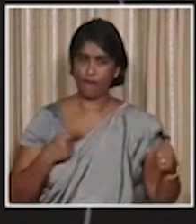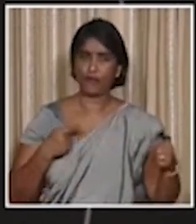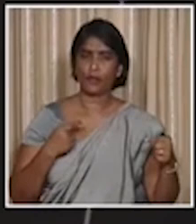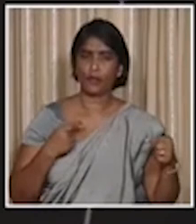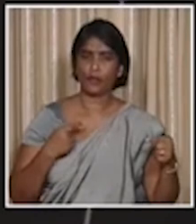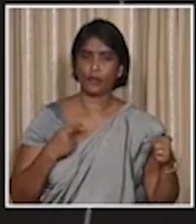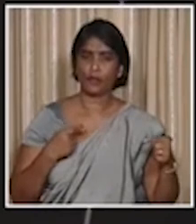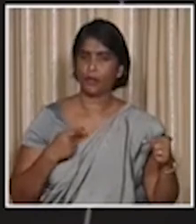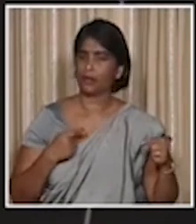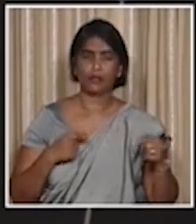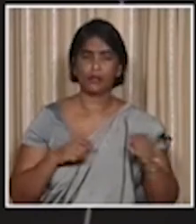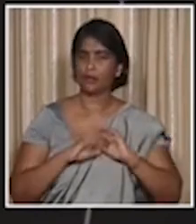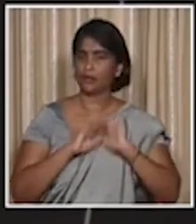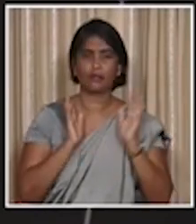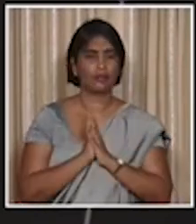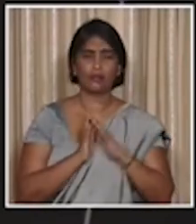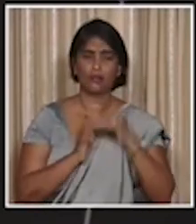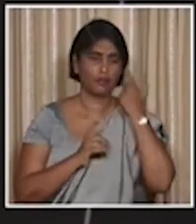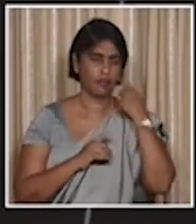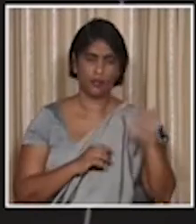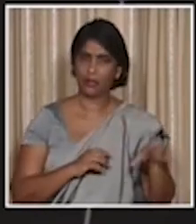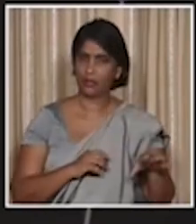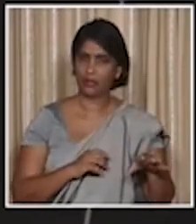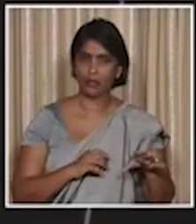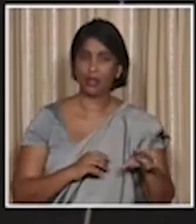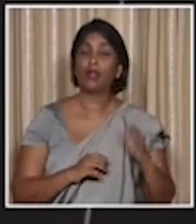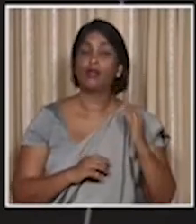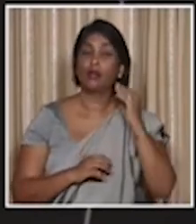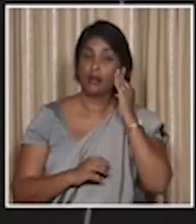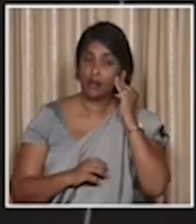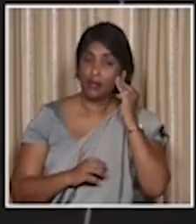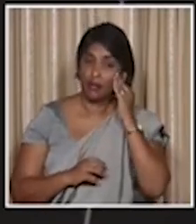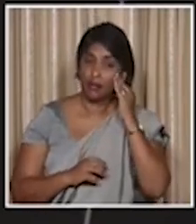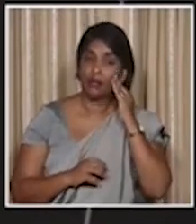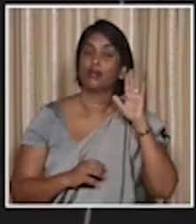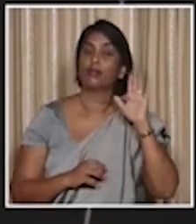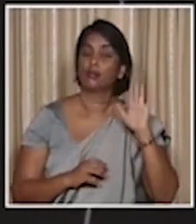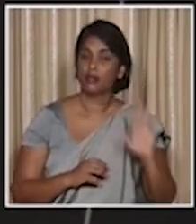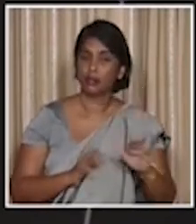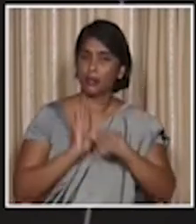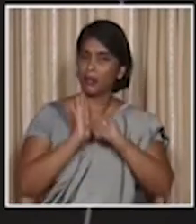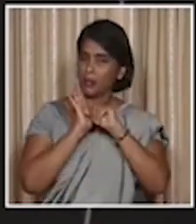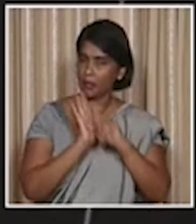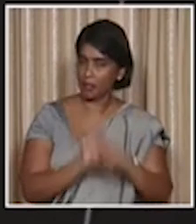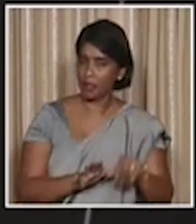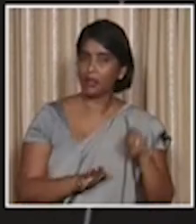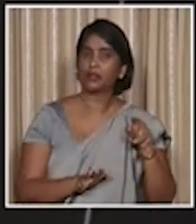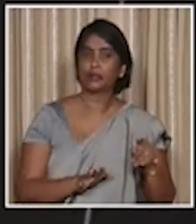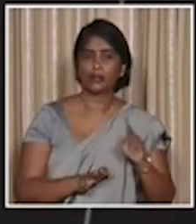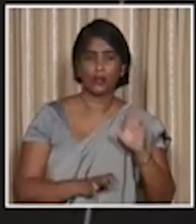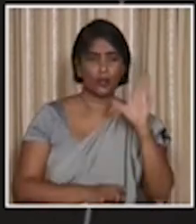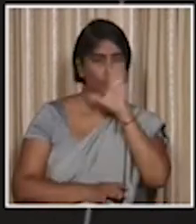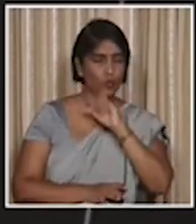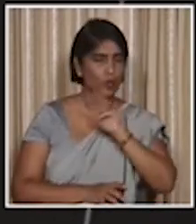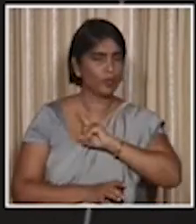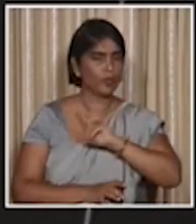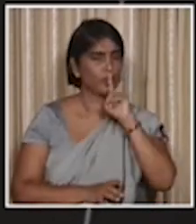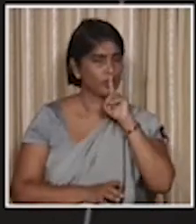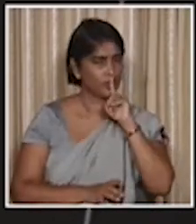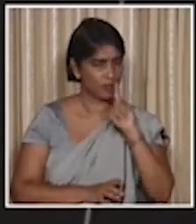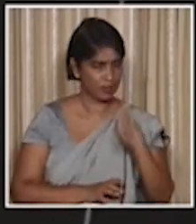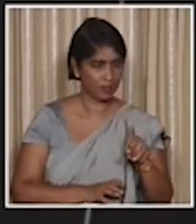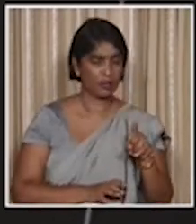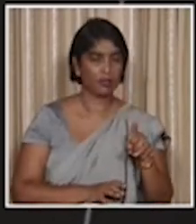පක්ෂේද ඒ කිසිම දෙයක් අදාළ නැහැ. කාන්තාවකට අපහාස කරනවා නම් අසභ්‍ය විදිහට කතා කරනවා